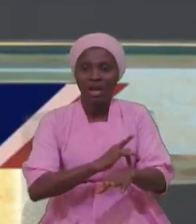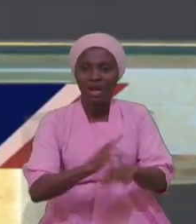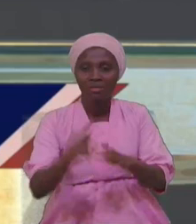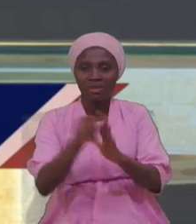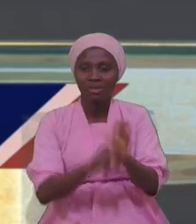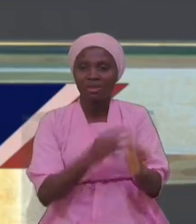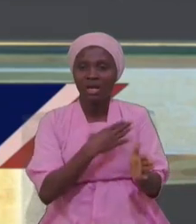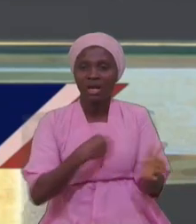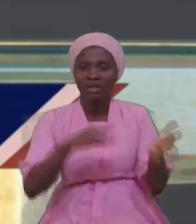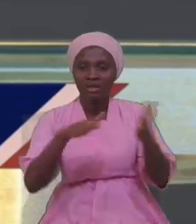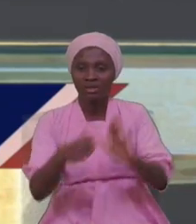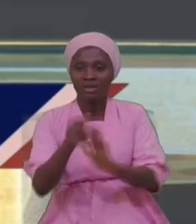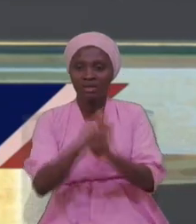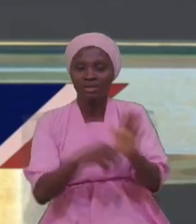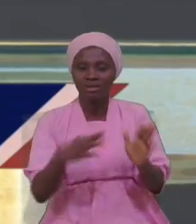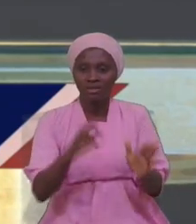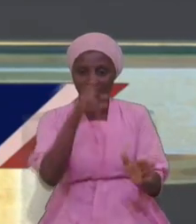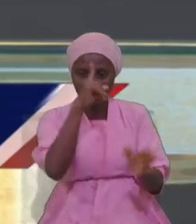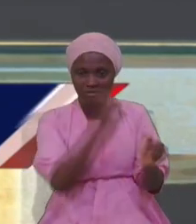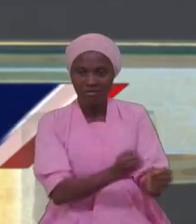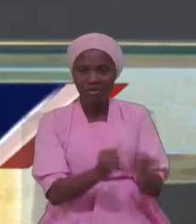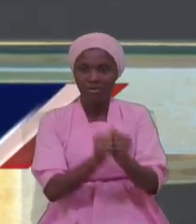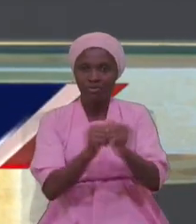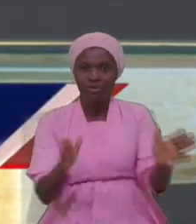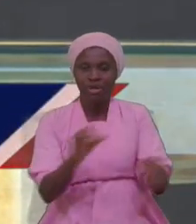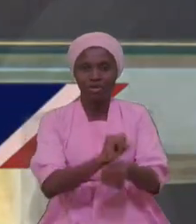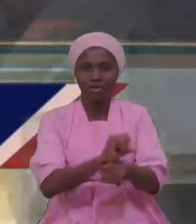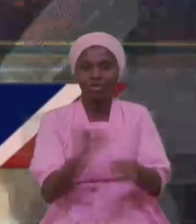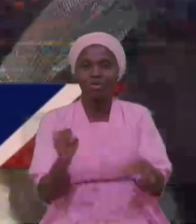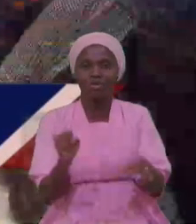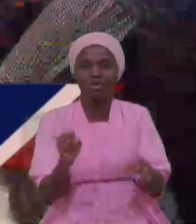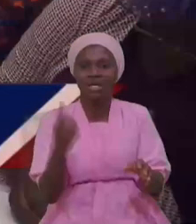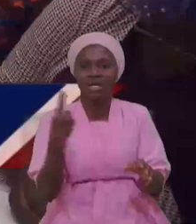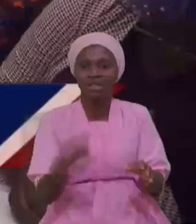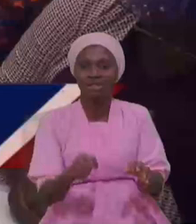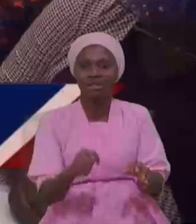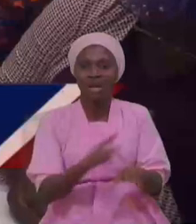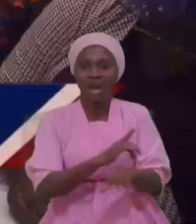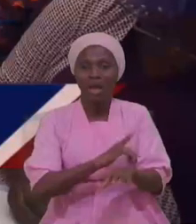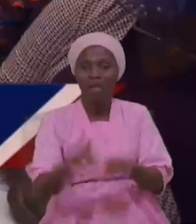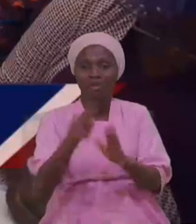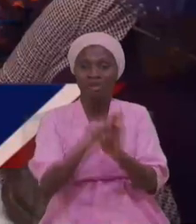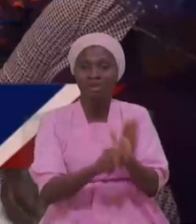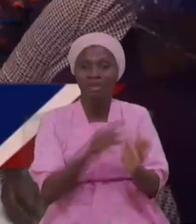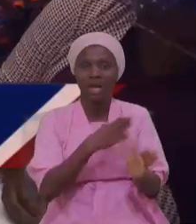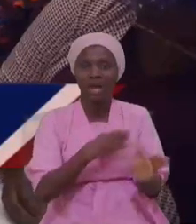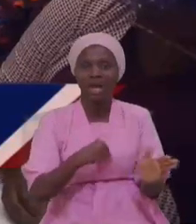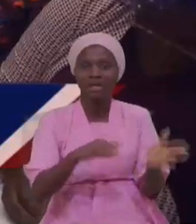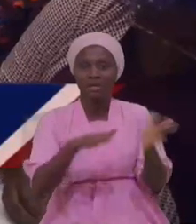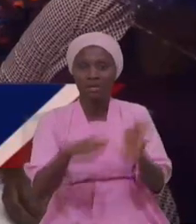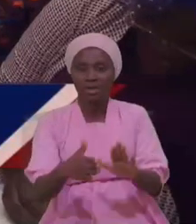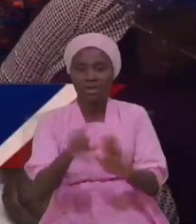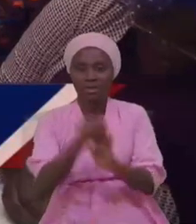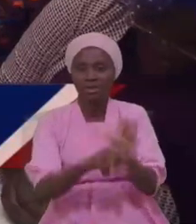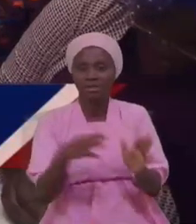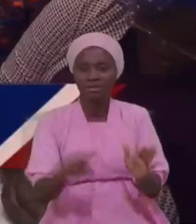foi sans les œuvres. Le vide et la mort de la foi